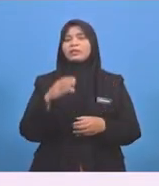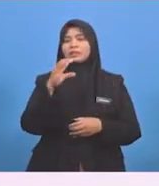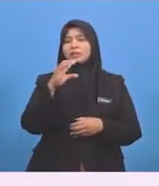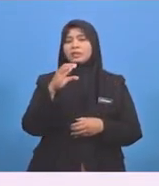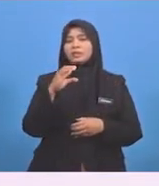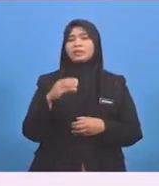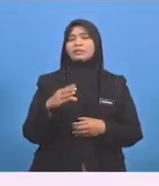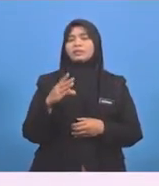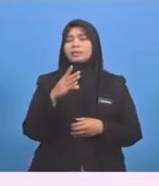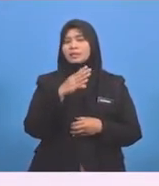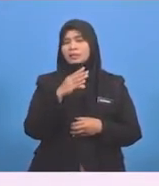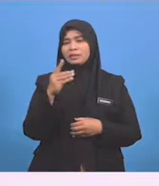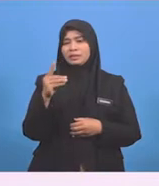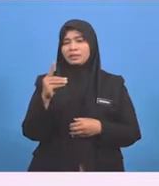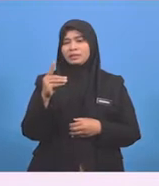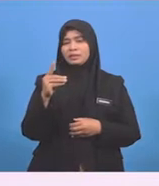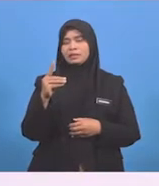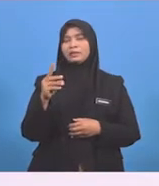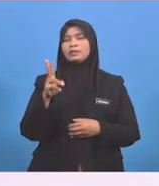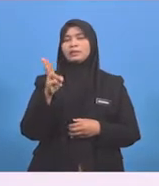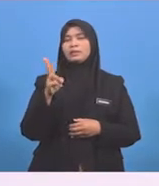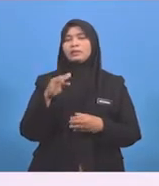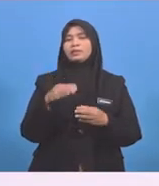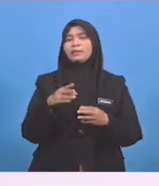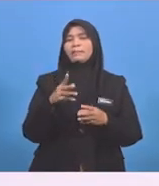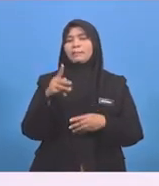D. Haba pendam penguapan.